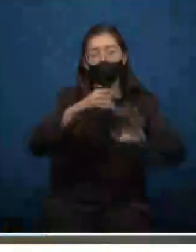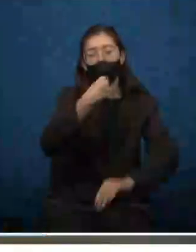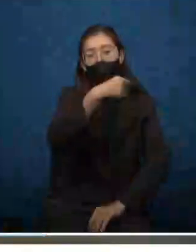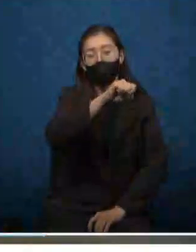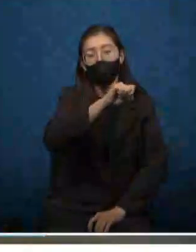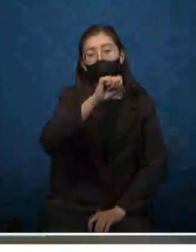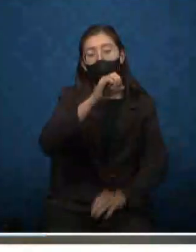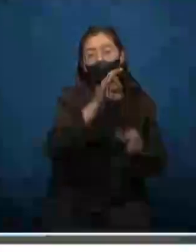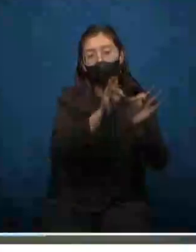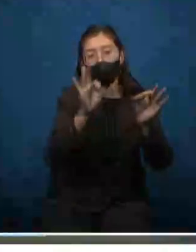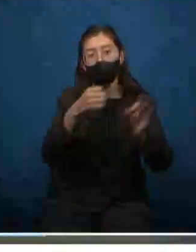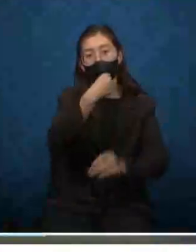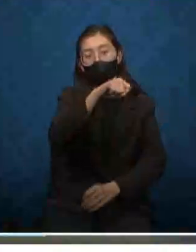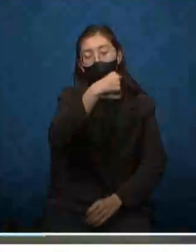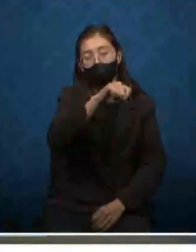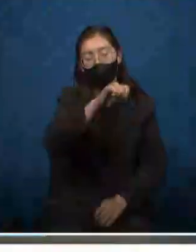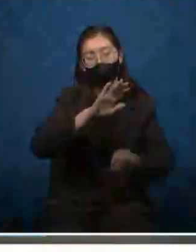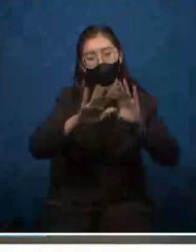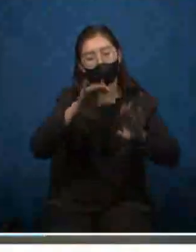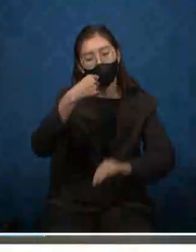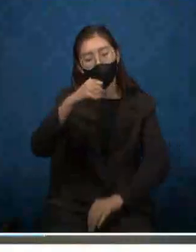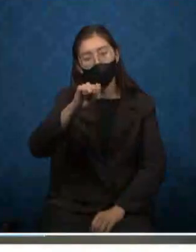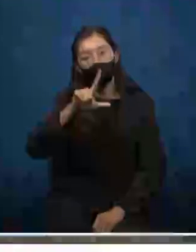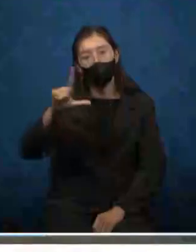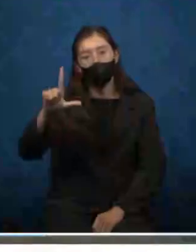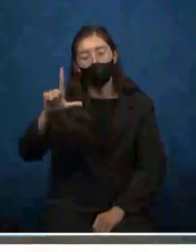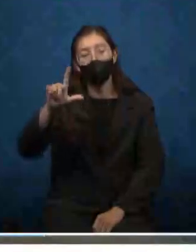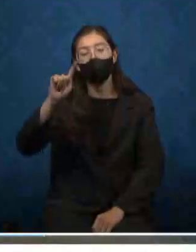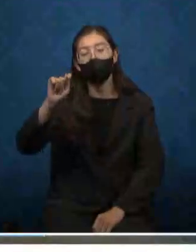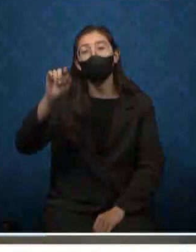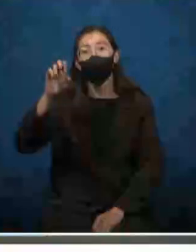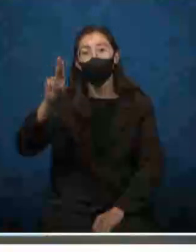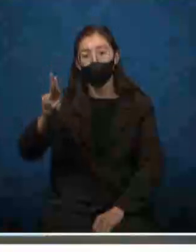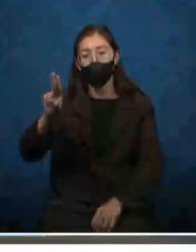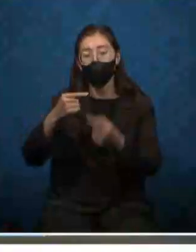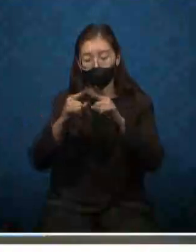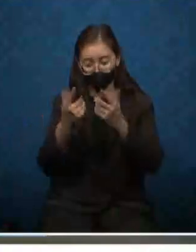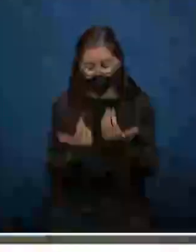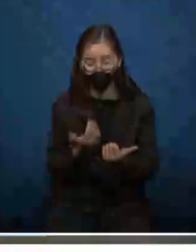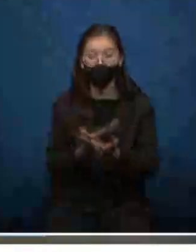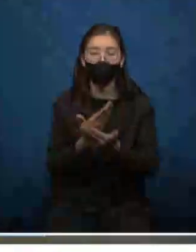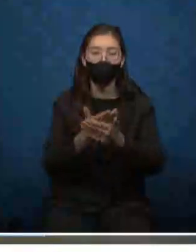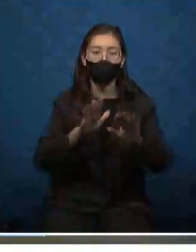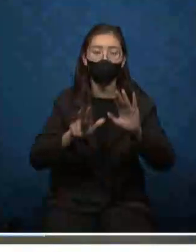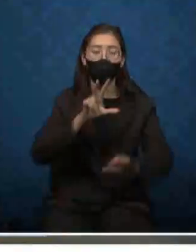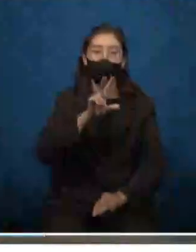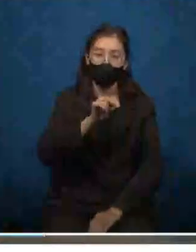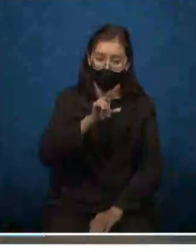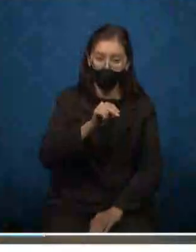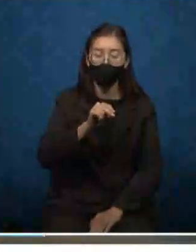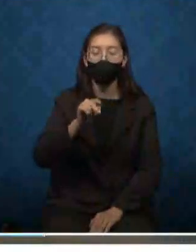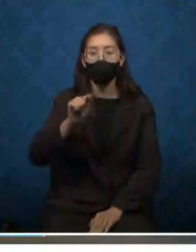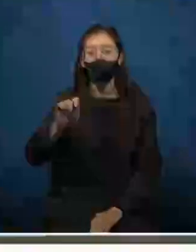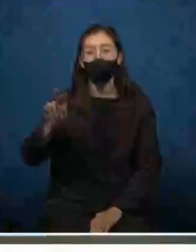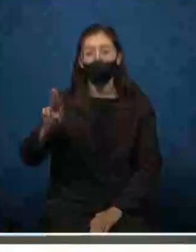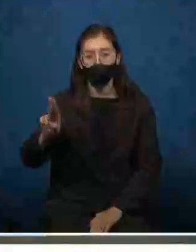ื้อถง 30-40 ล้าน เหีนต่อ TUทำใหตนทนมาสูงขึ้นดนั้เองนะครับตเหืจสมารหิที่เราจะแบ่